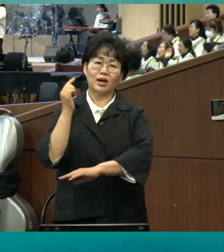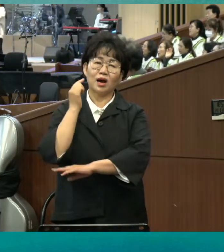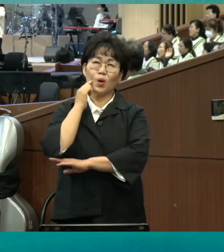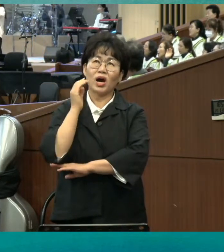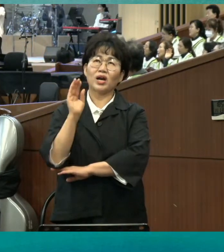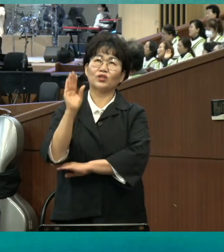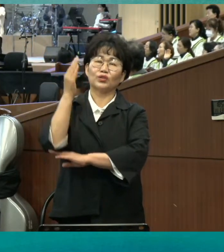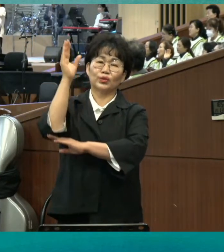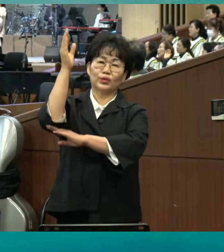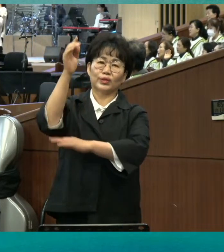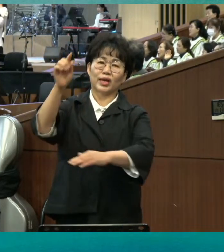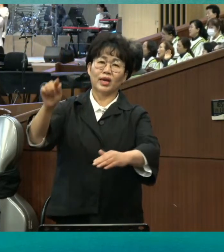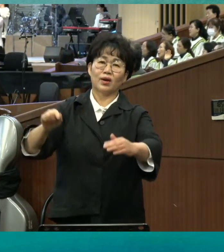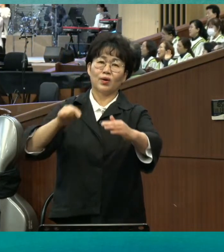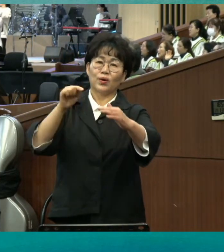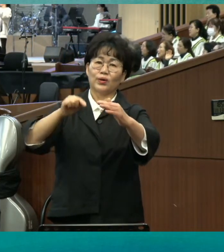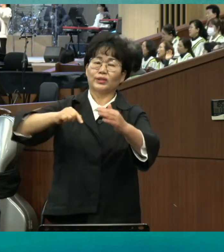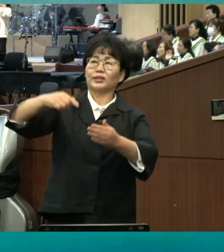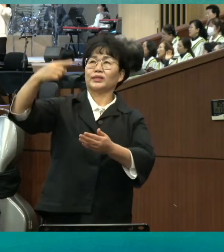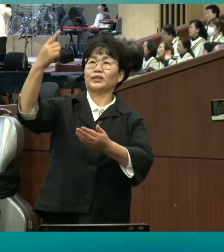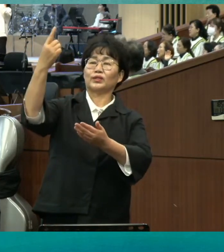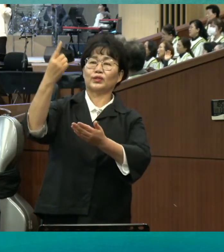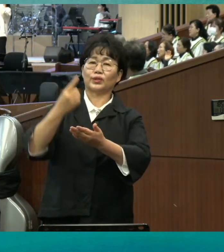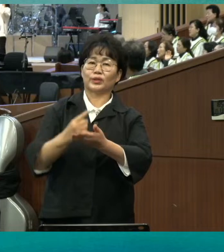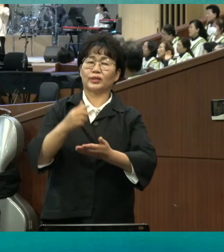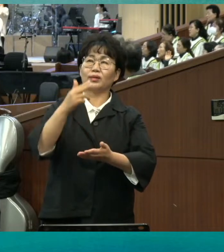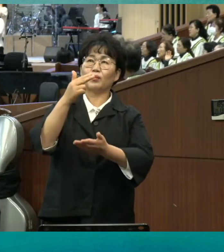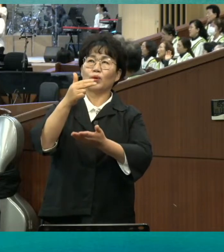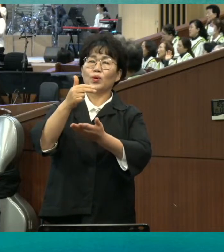영광 중에 오리라